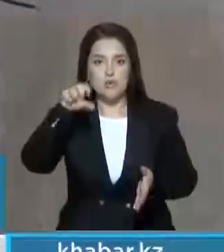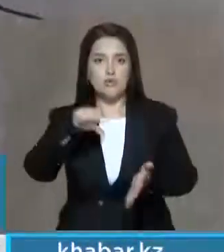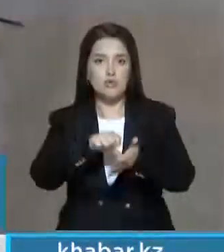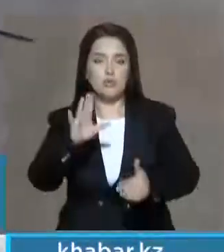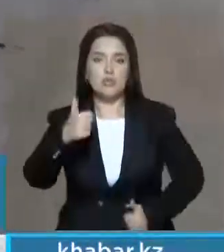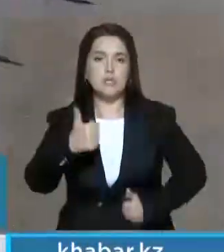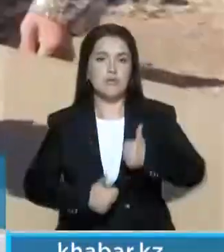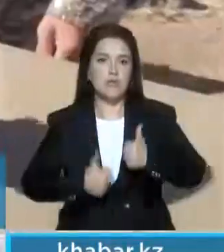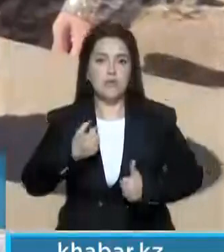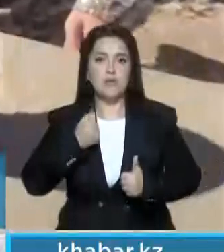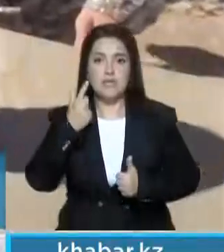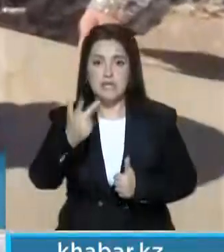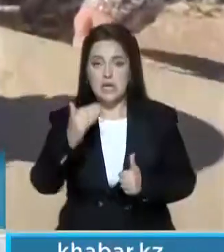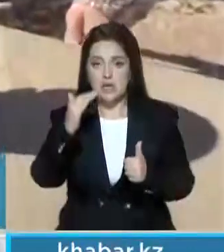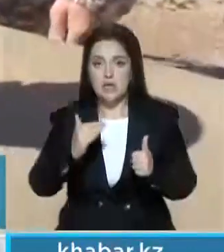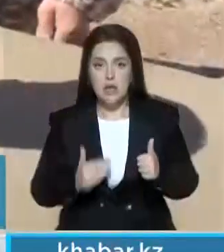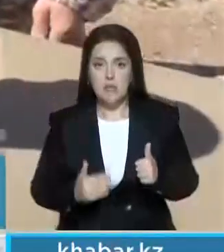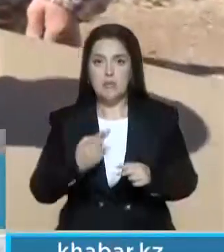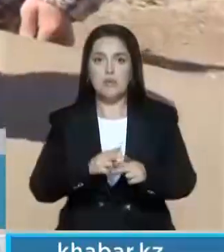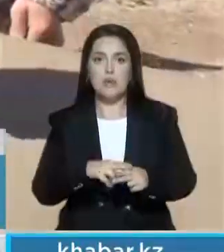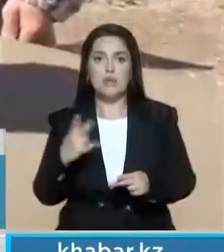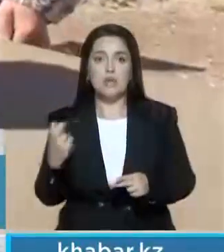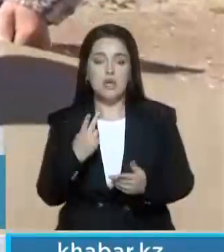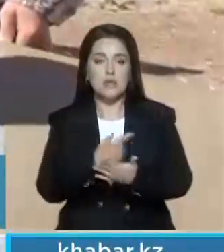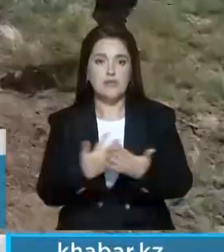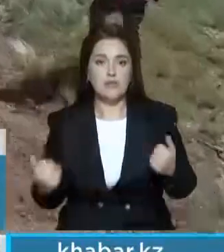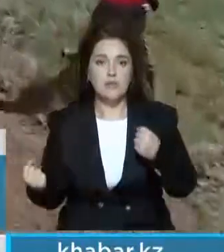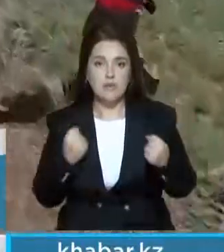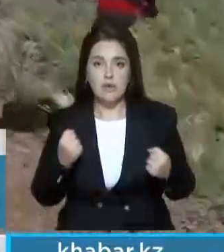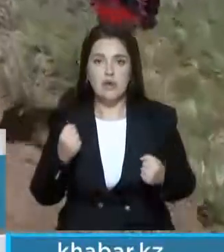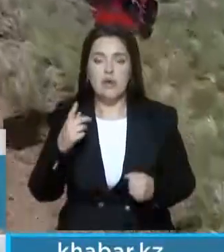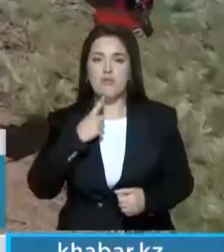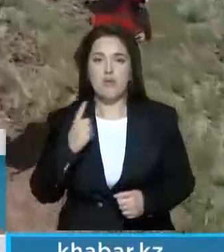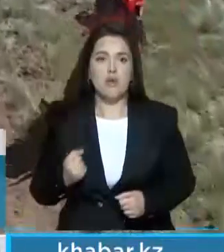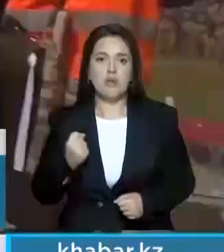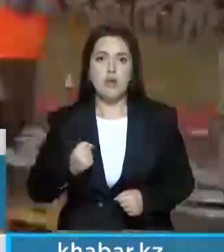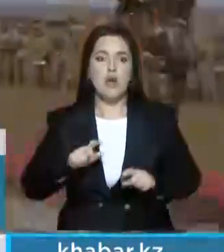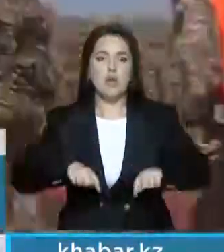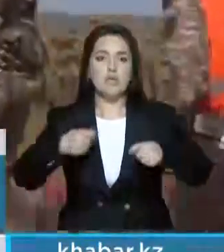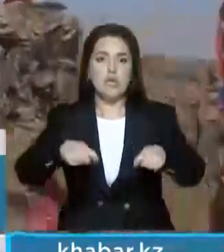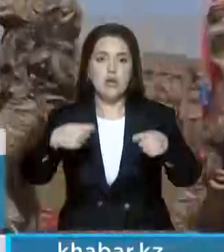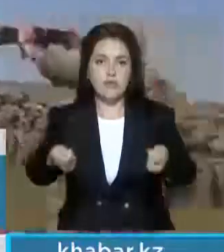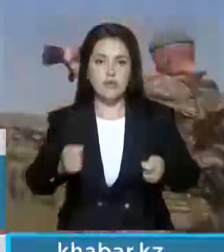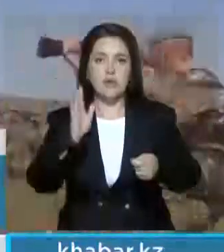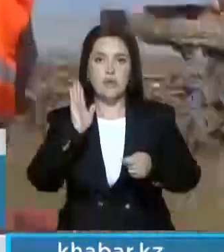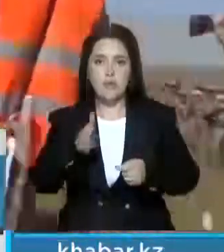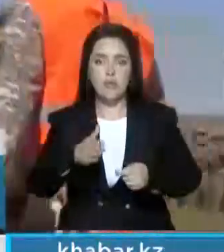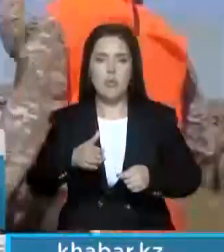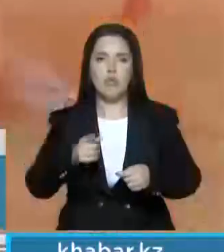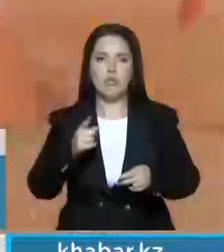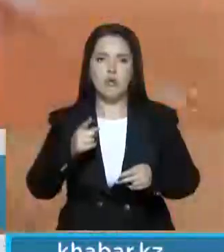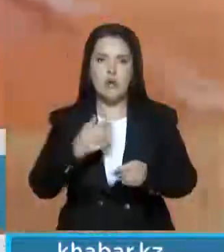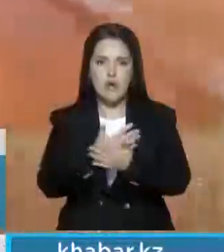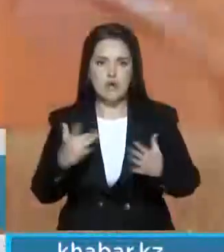стран участниц будут соревноваться в нескольких этапах в том числе в национальных видах спорта военизированной с прохождением полосы